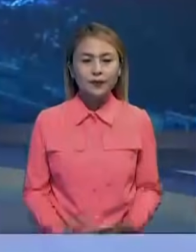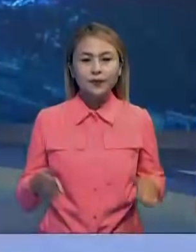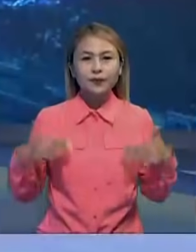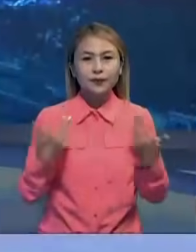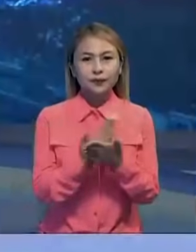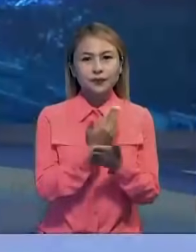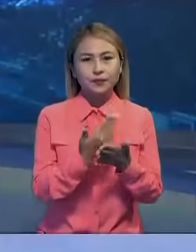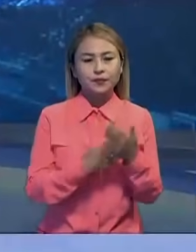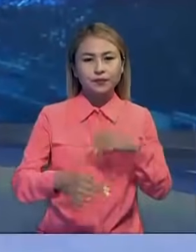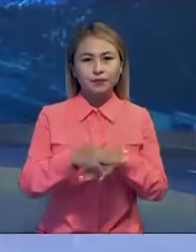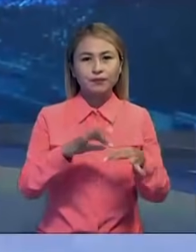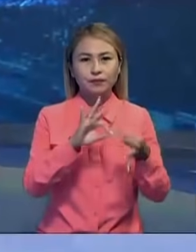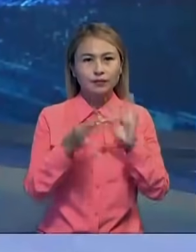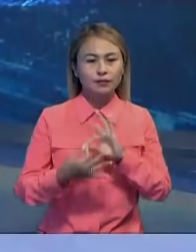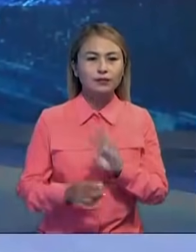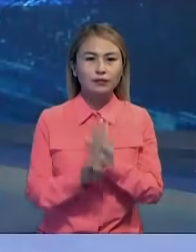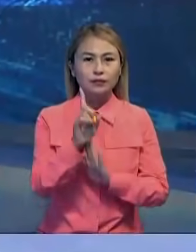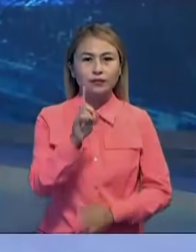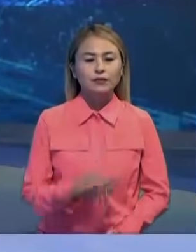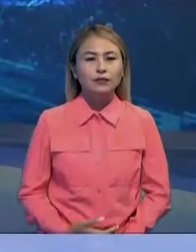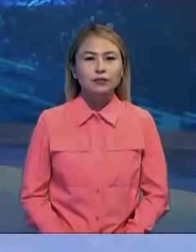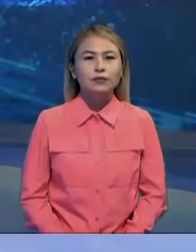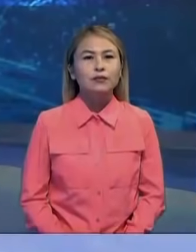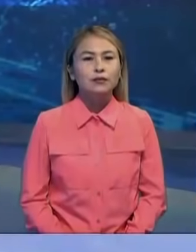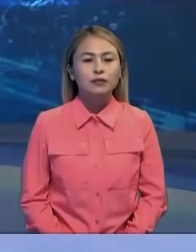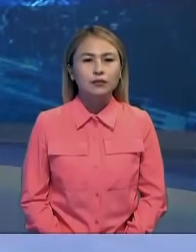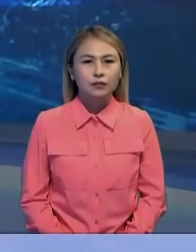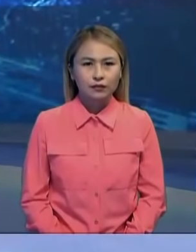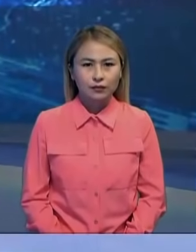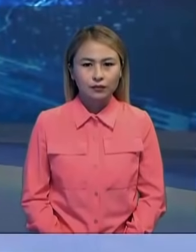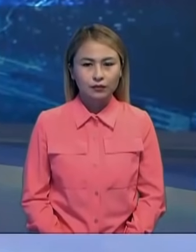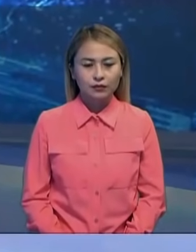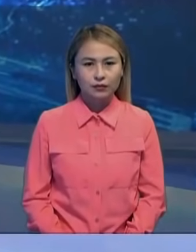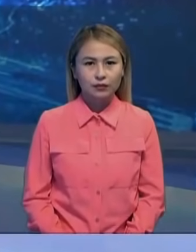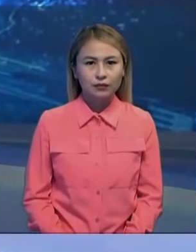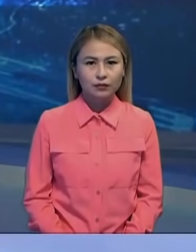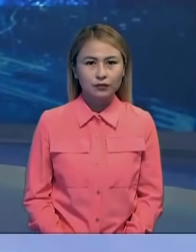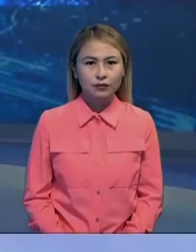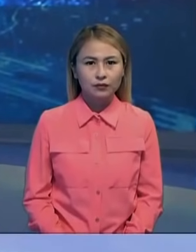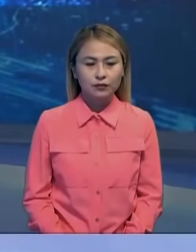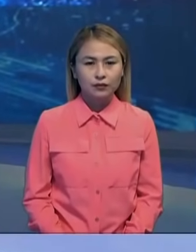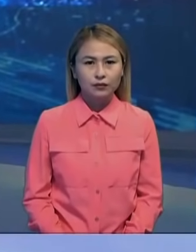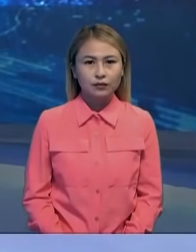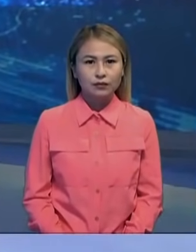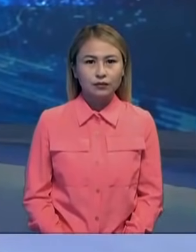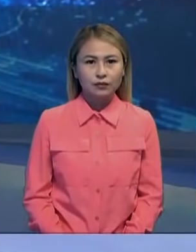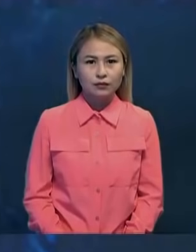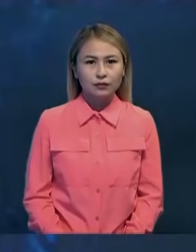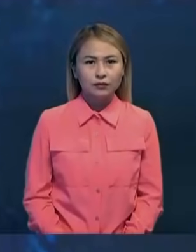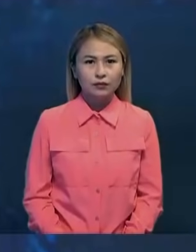Армысыздар, құрметті көрермен, бастақ парат ғарнаның тікелей эфирінде жаңалықтар. Студияда Динара Кунафина, Сурда Аудармада, Жанбота Сәрсенбаева.